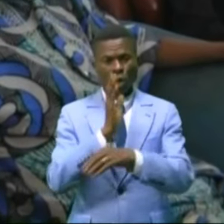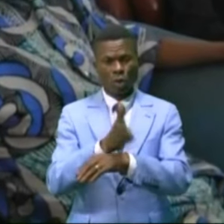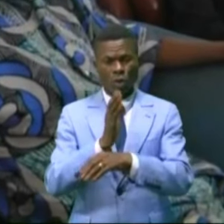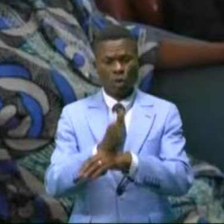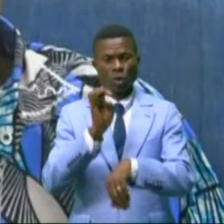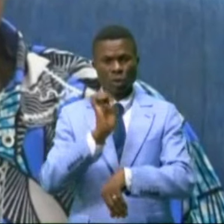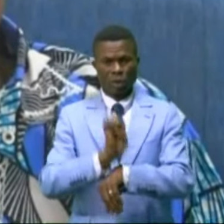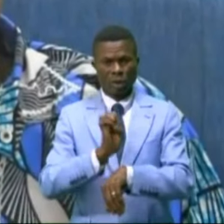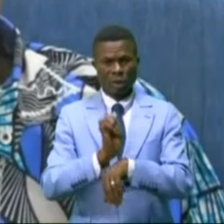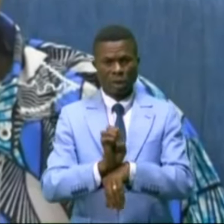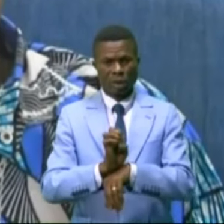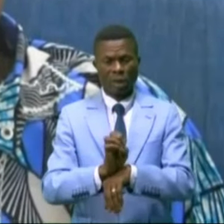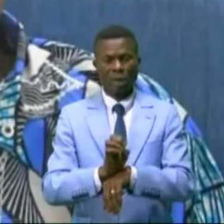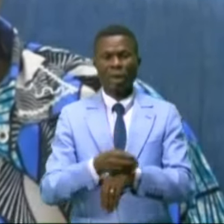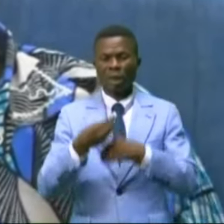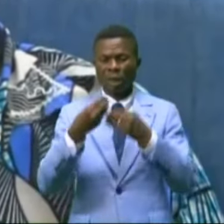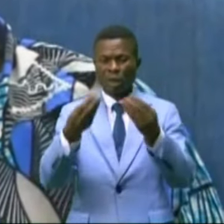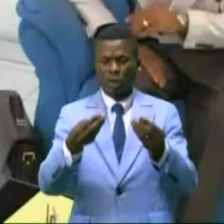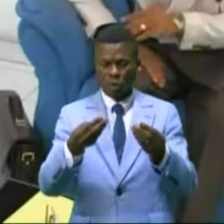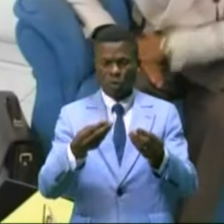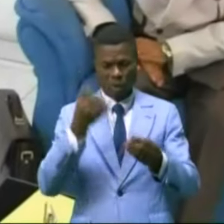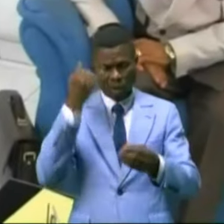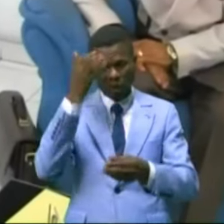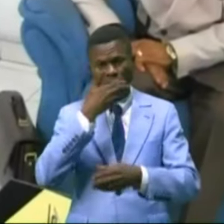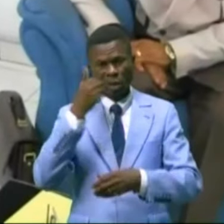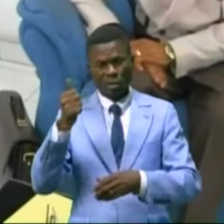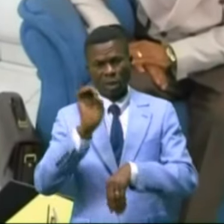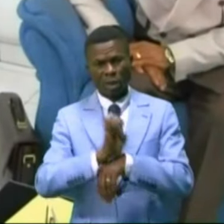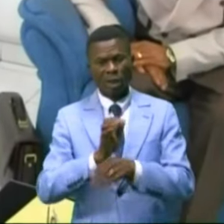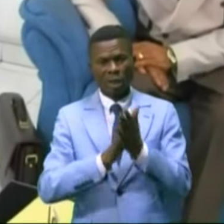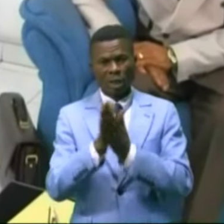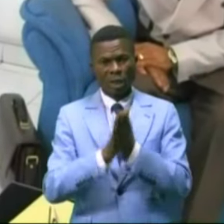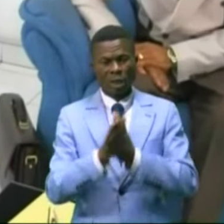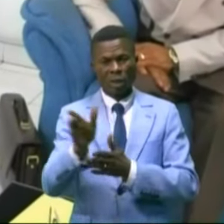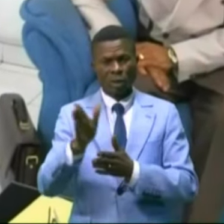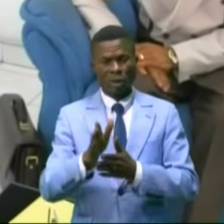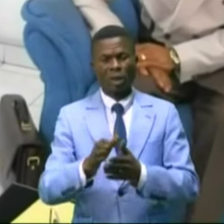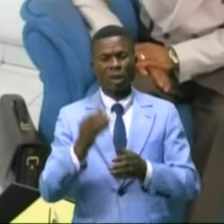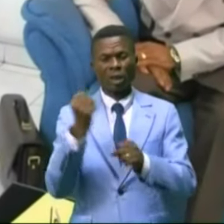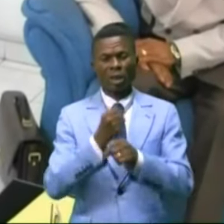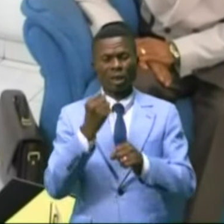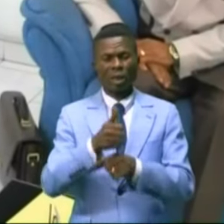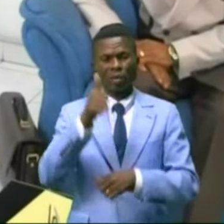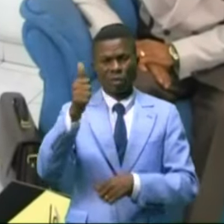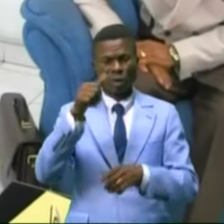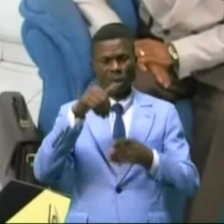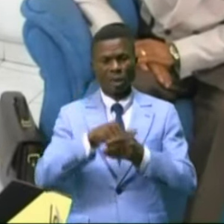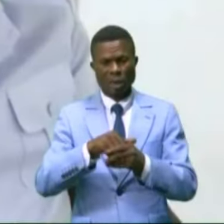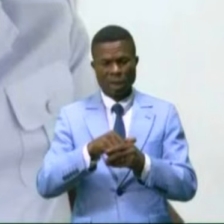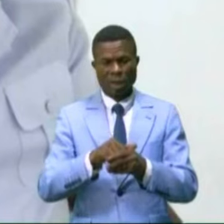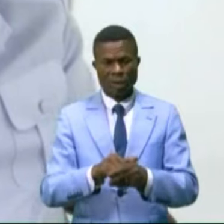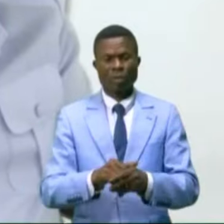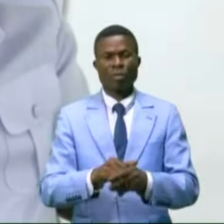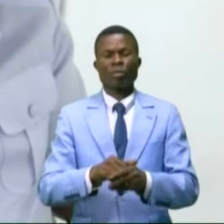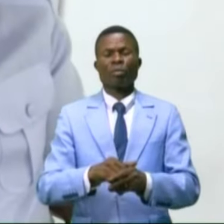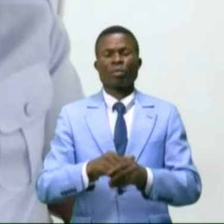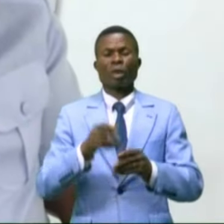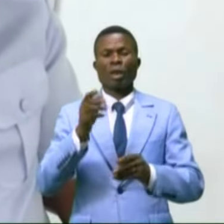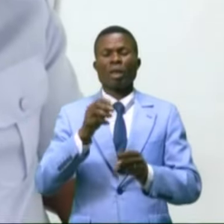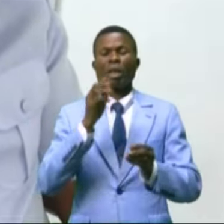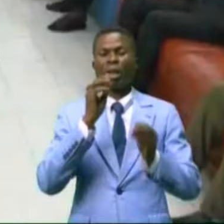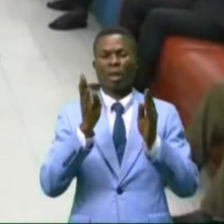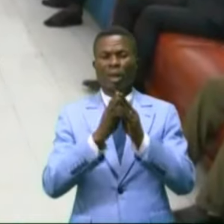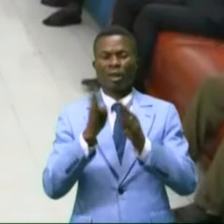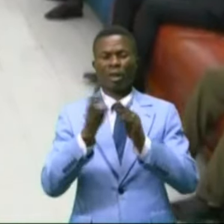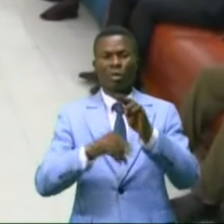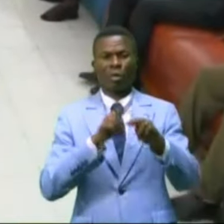de l'église et prodigué des sages conseils tout en lui souhaitant un fructueux mandat au sein de l'hémicycle du Palais du Peuple les